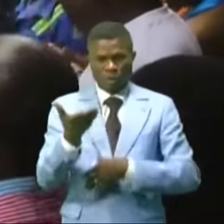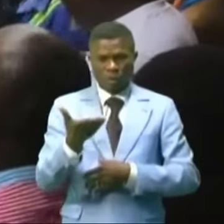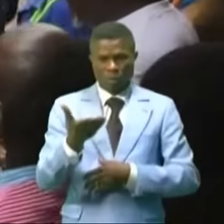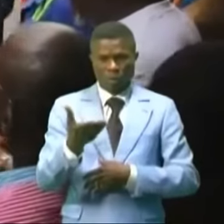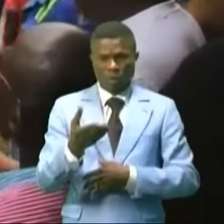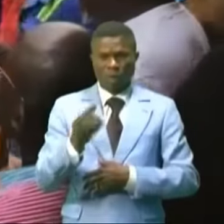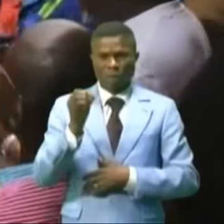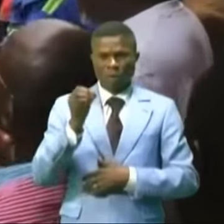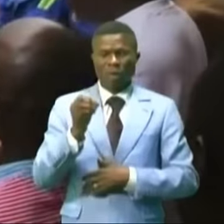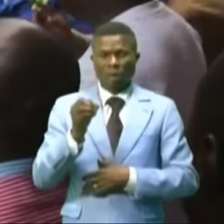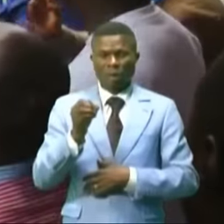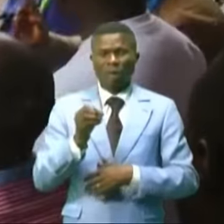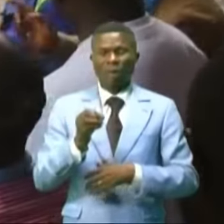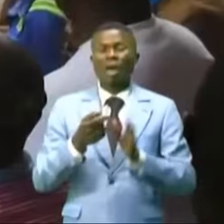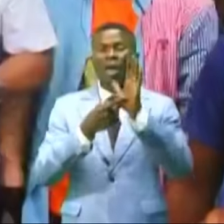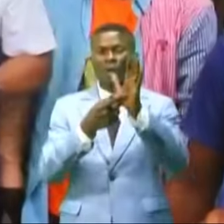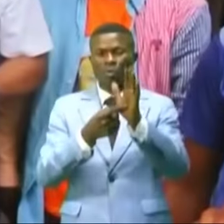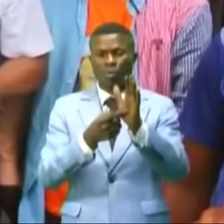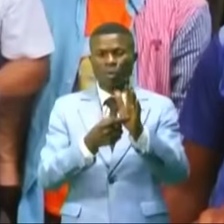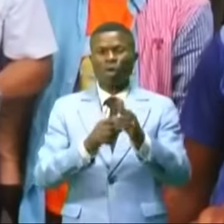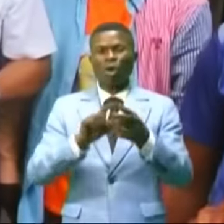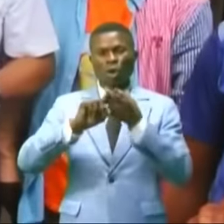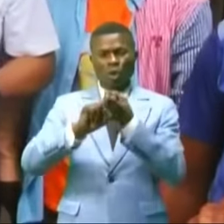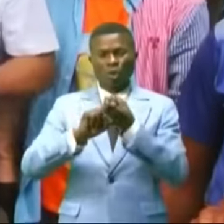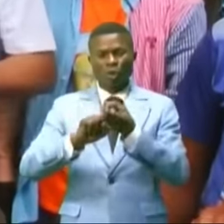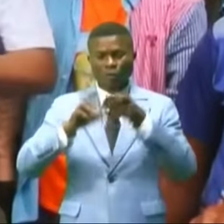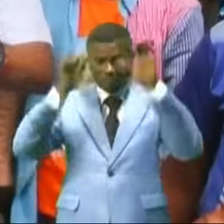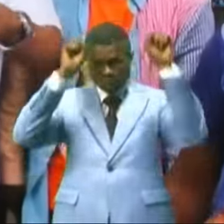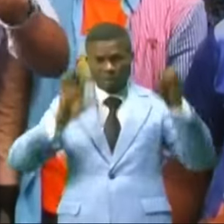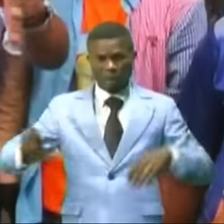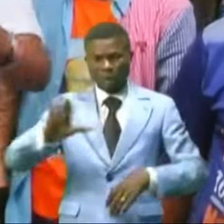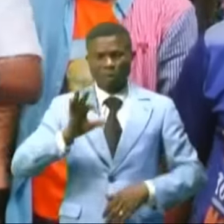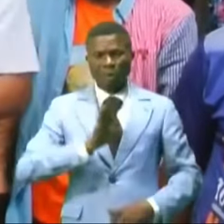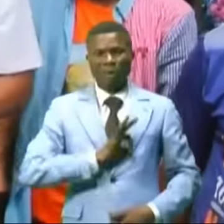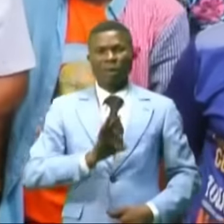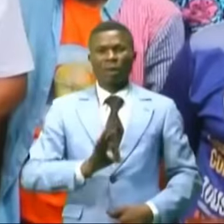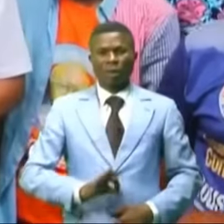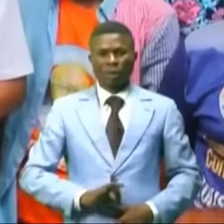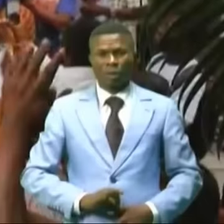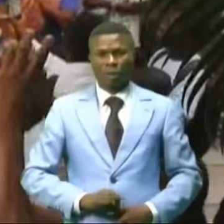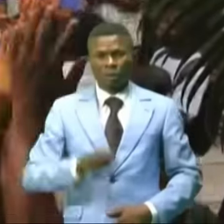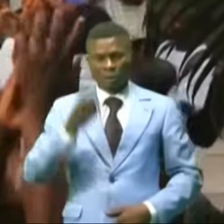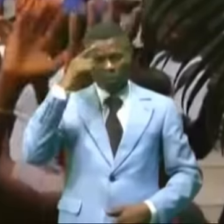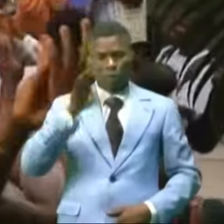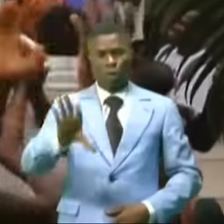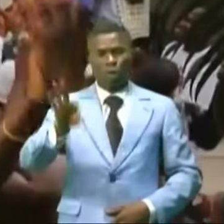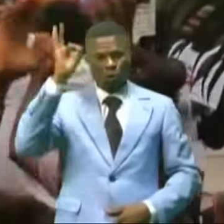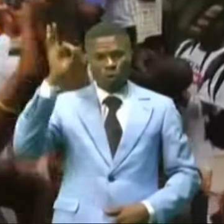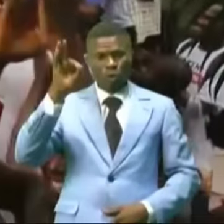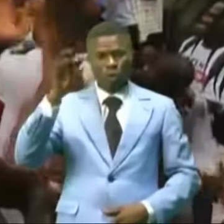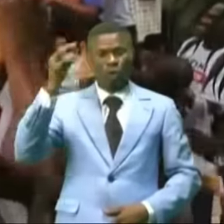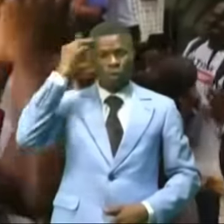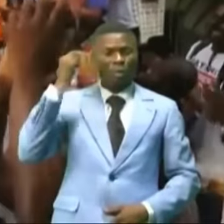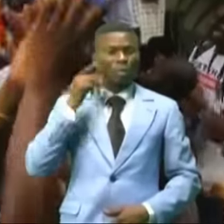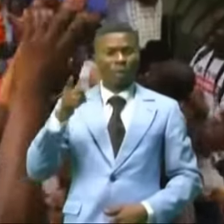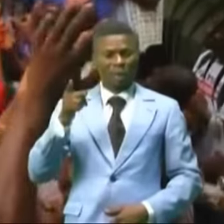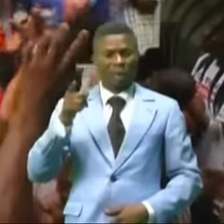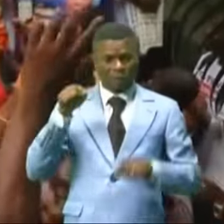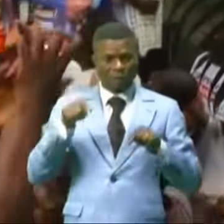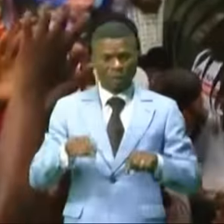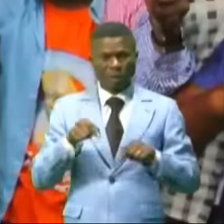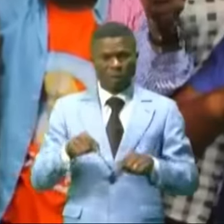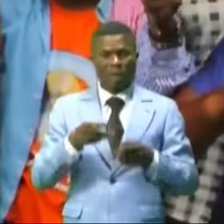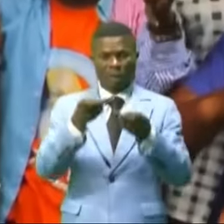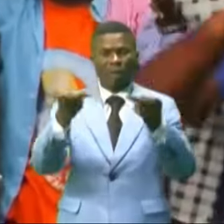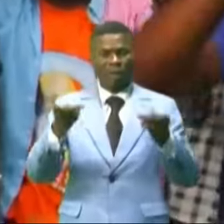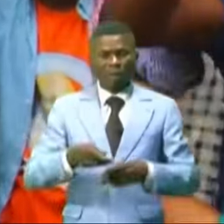fait montre de leur gratitude au chef de l'État Félix-Antoine Tshisekedi pour le choix de celui qui occupe jusque-là le